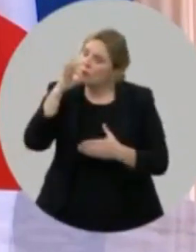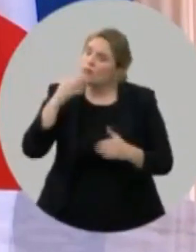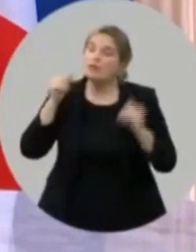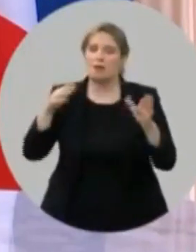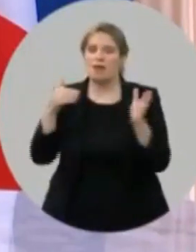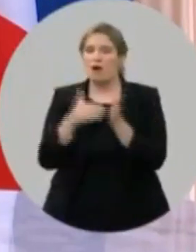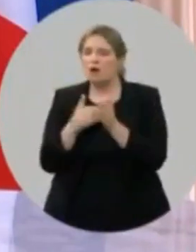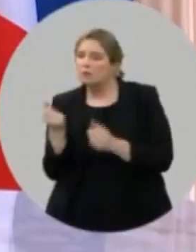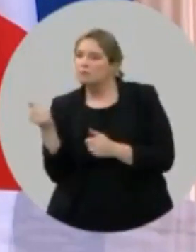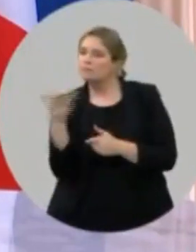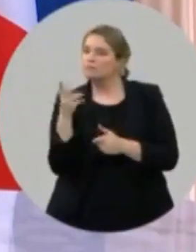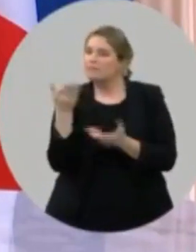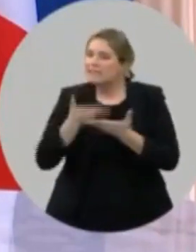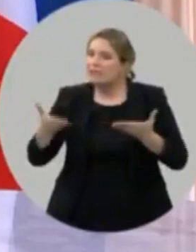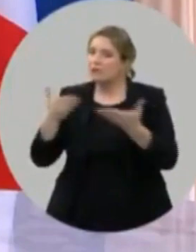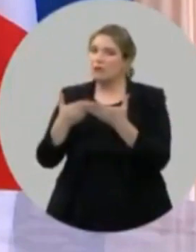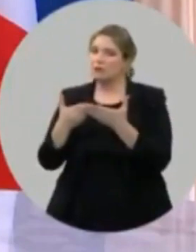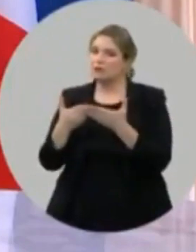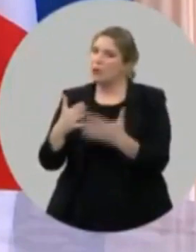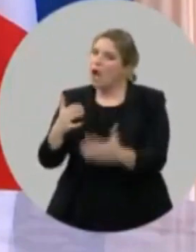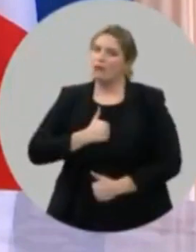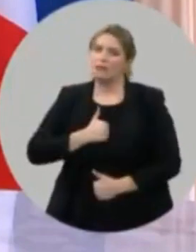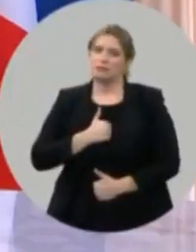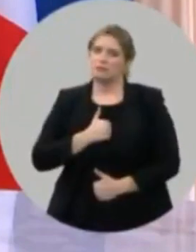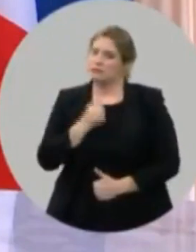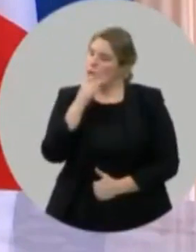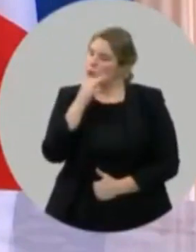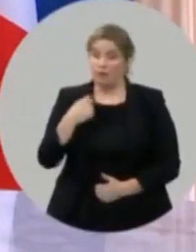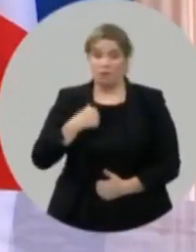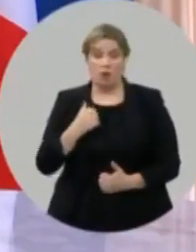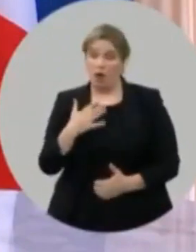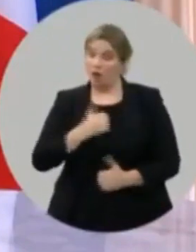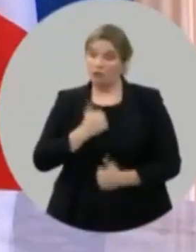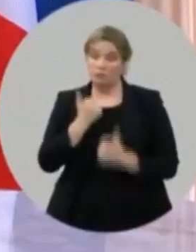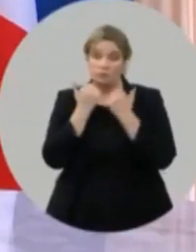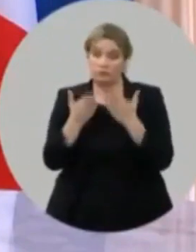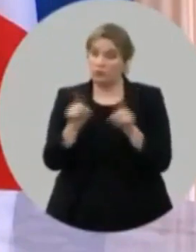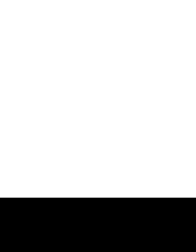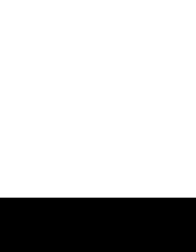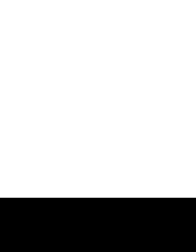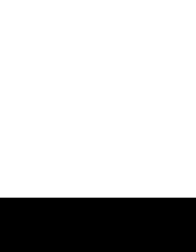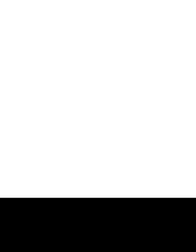des situations qui ne sont pas acceptables et que je n'accepte pas davantage que vous.